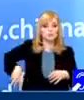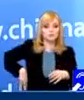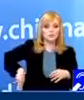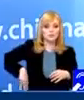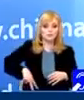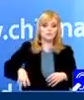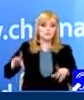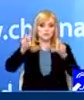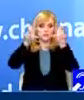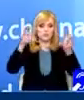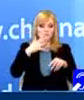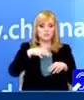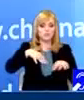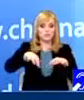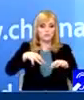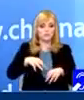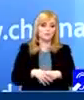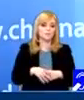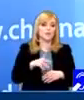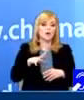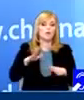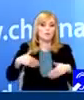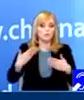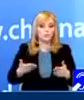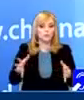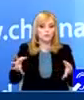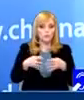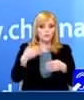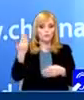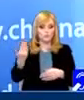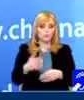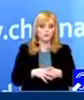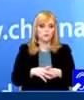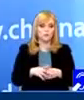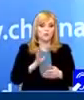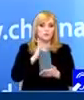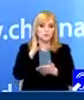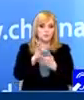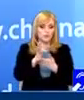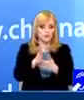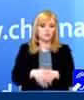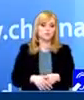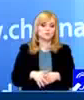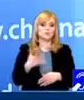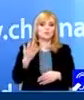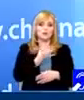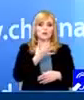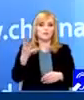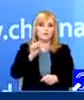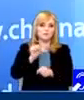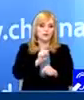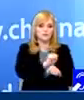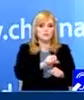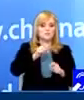directorul Agenției Naționale de Transport Auto, unde ne-am propus împreună cu dumnealui să mergem inopinat la anumite stații, să